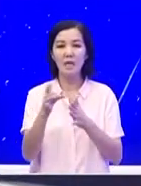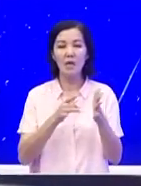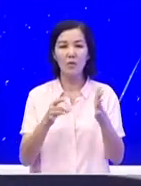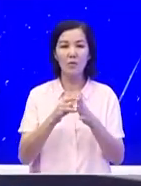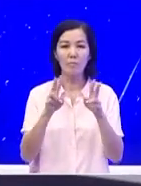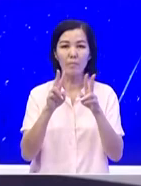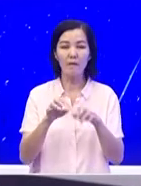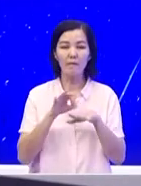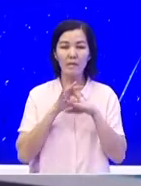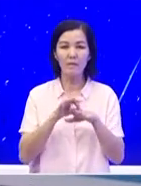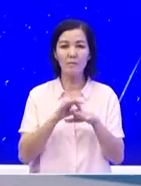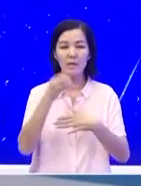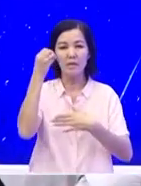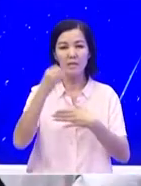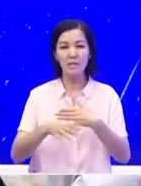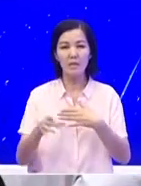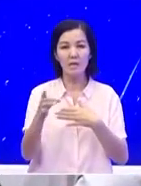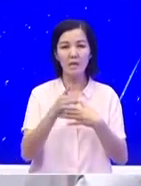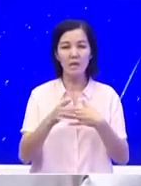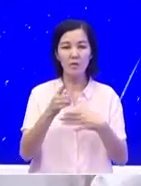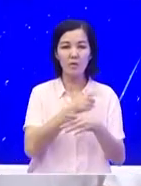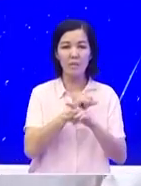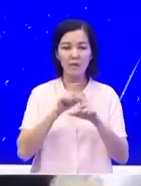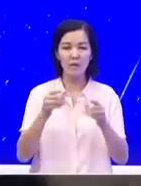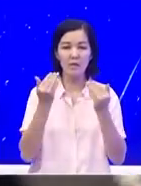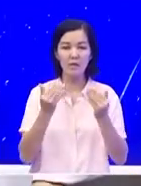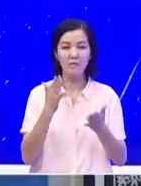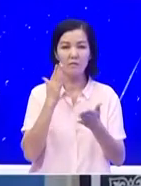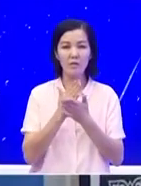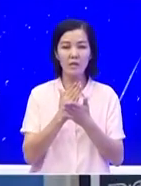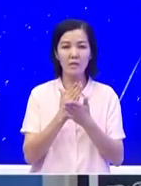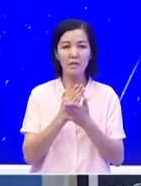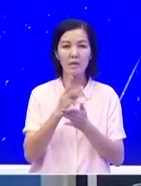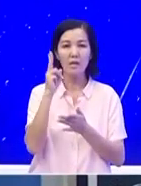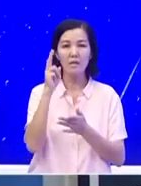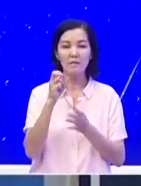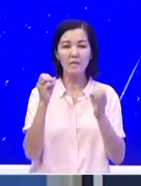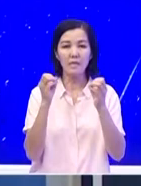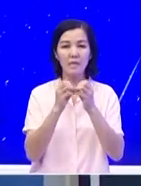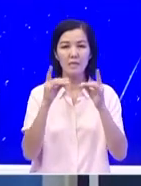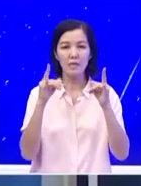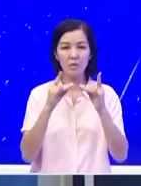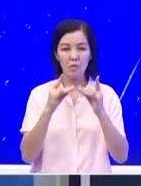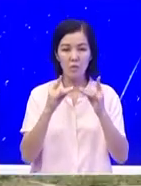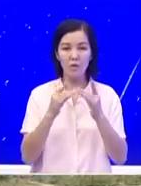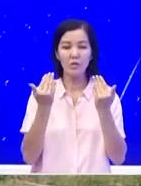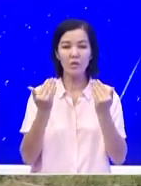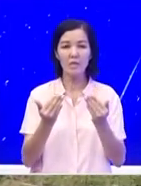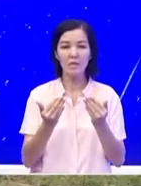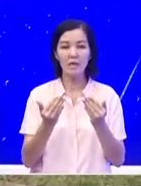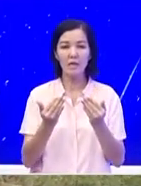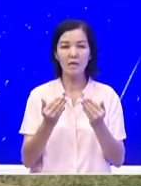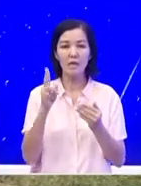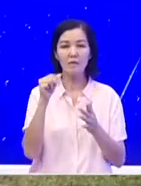проводимой работой коллег из центральной районной больницы. На сегодня здесь имеется стационар на 210 коек и провизорное отделение на